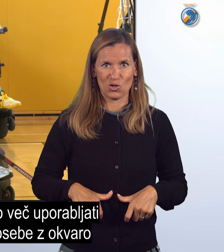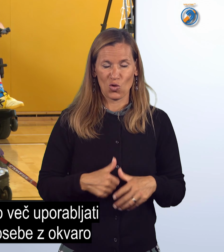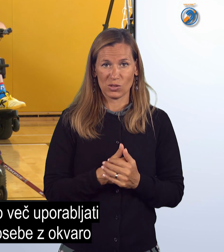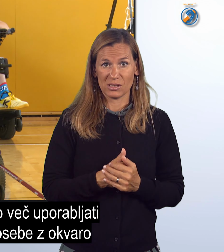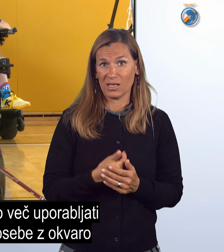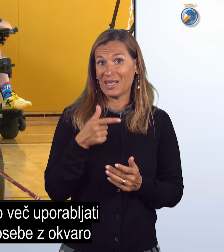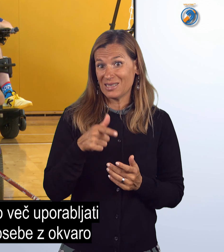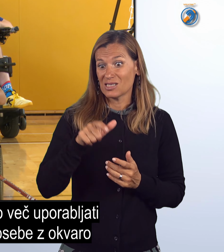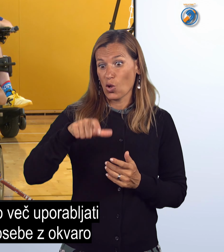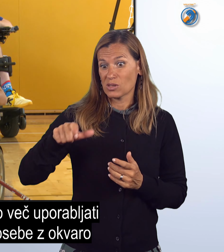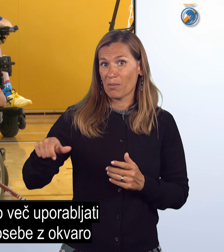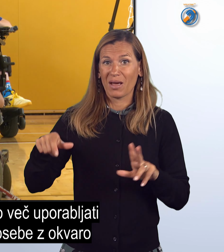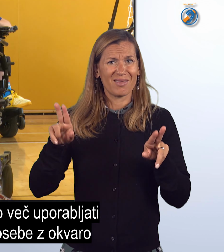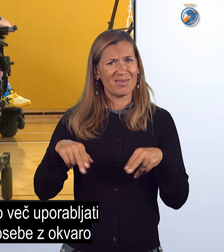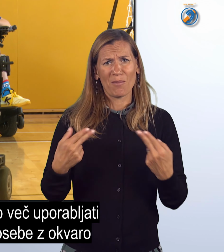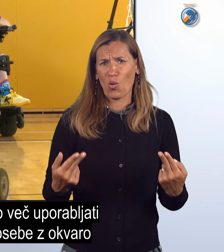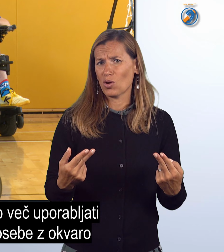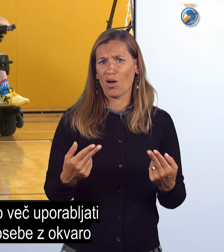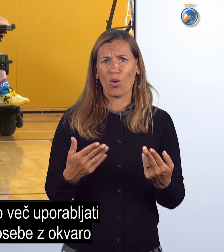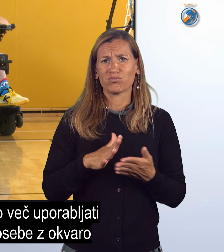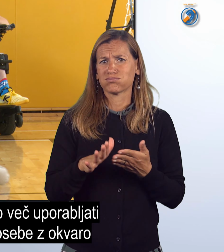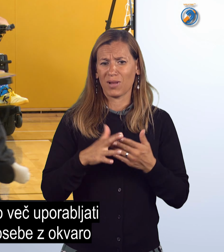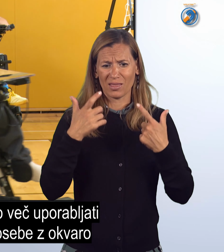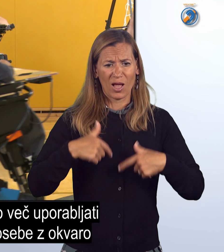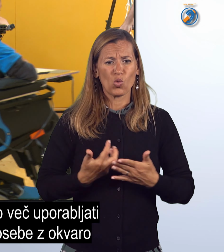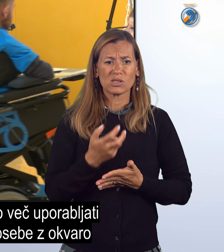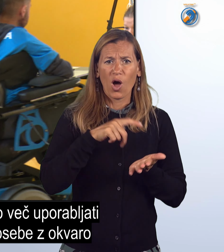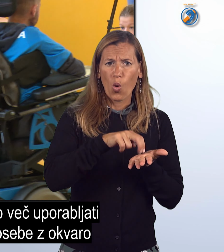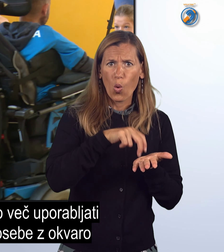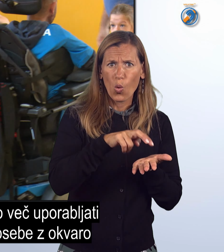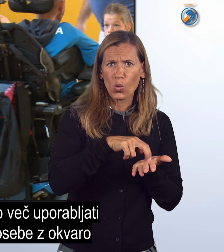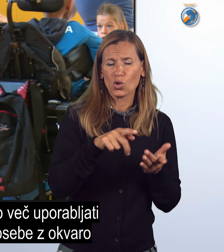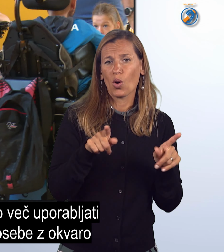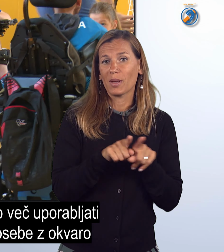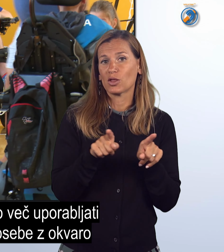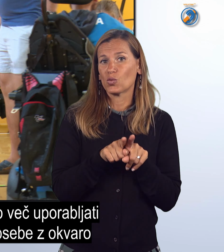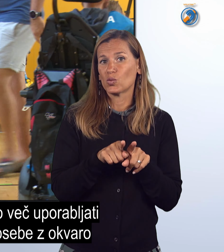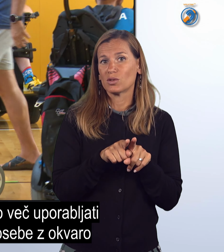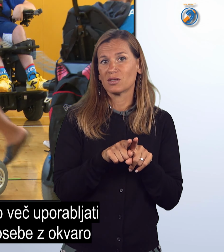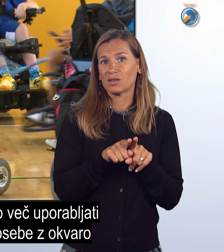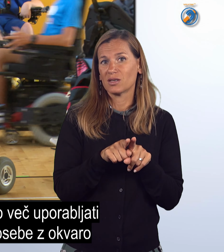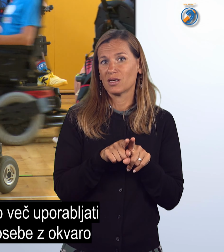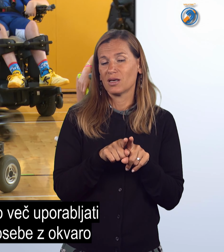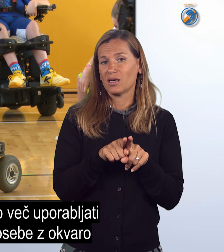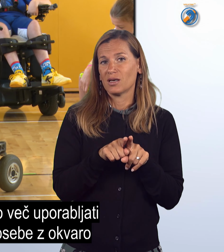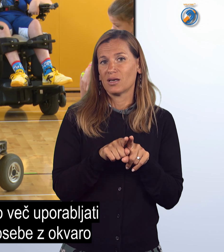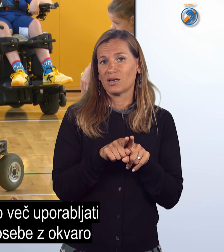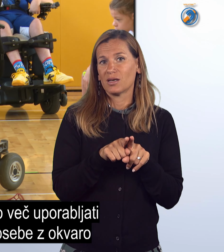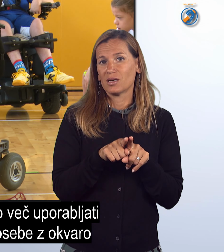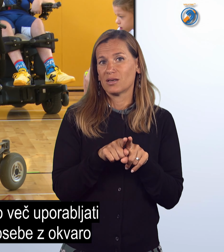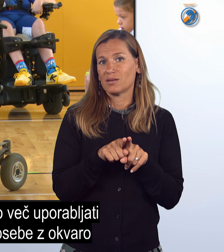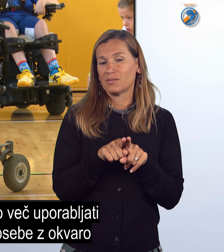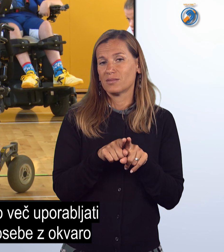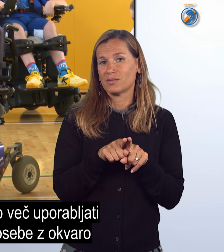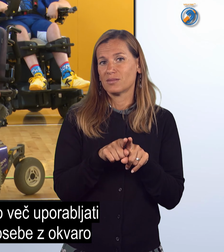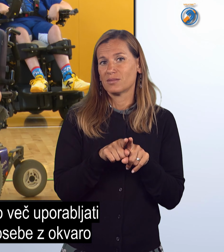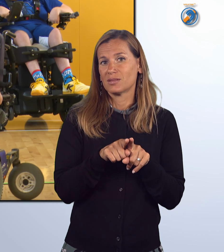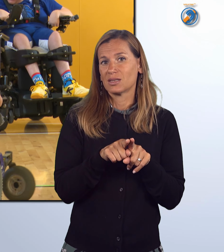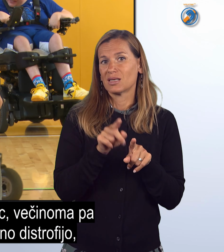Taki, ki ne morejo več uporabljati telo za hojo in pa tudi, se pravi,